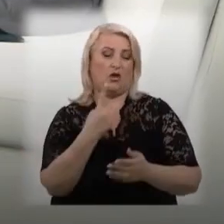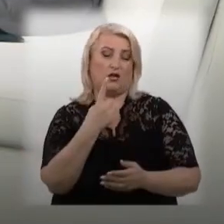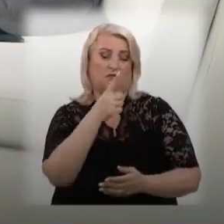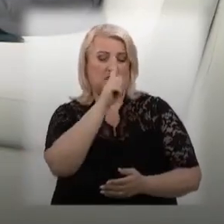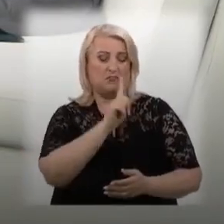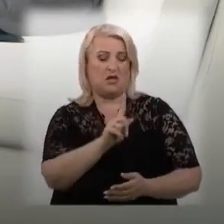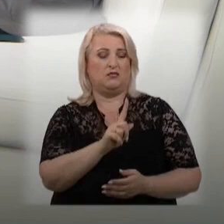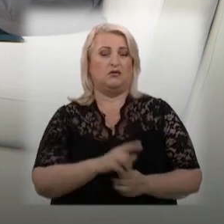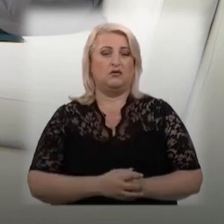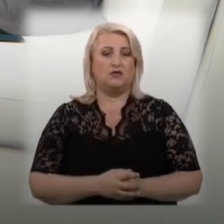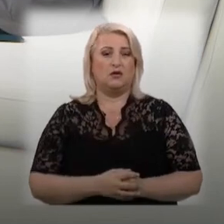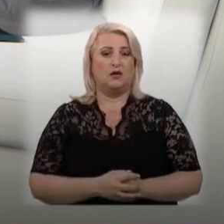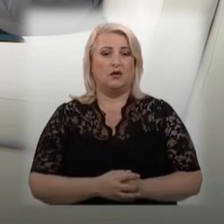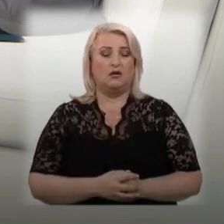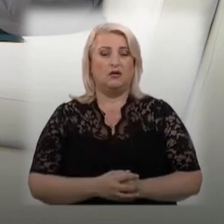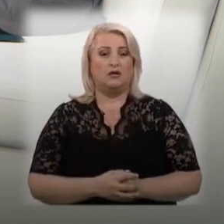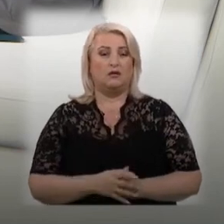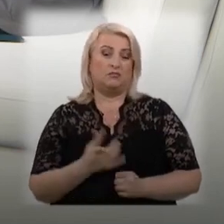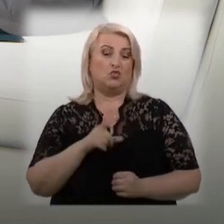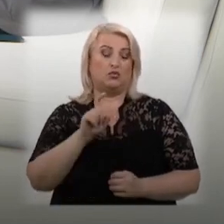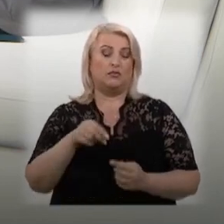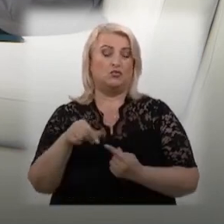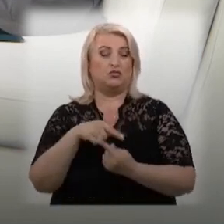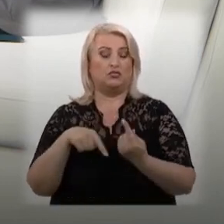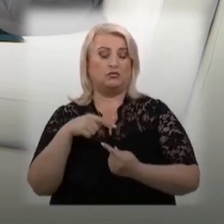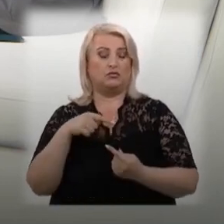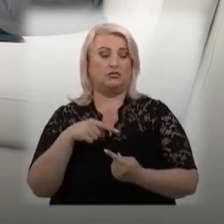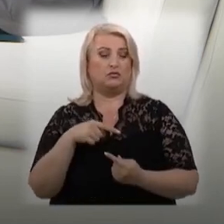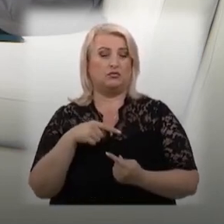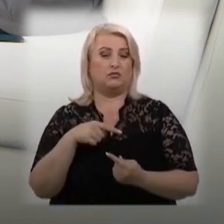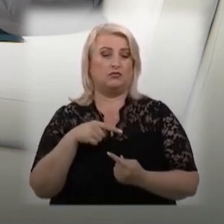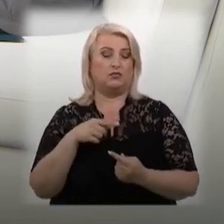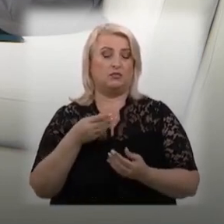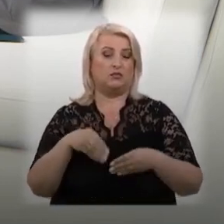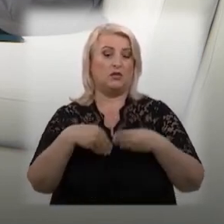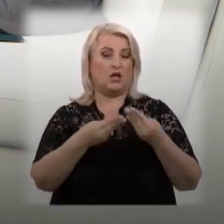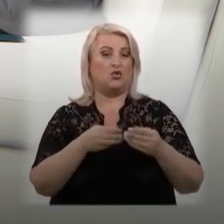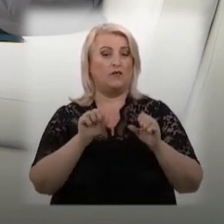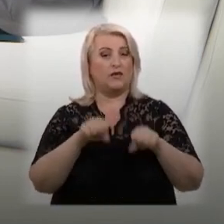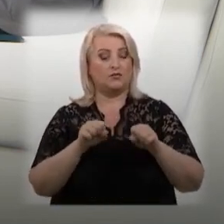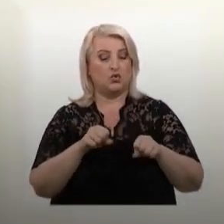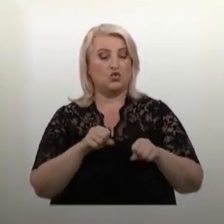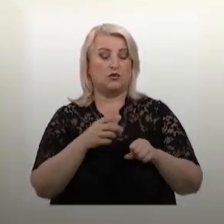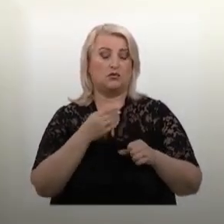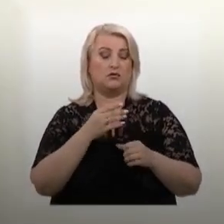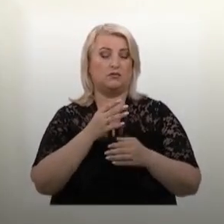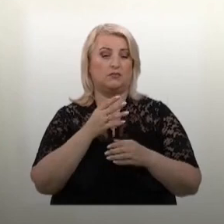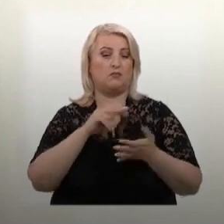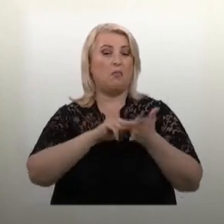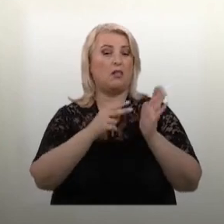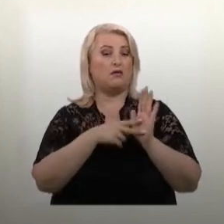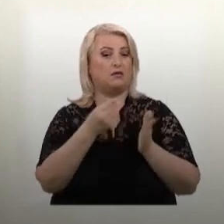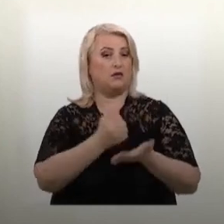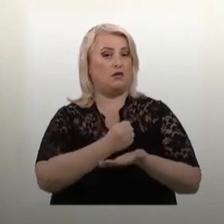lună da asta pentru un antreprenor înseamnă și posibilitatea lui de ajuns bugeta extra înainte să te întreb Cum